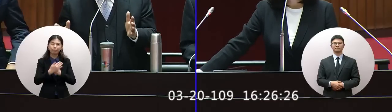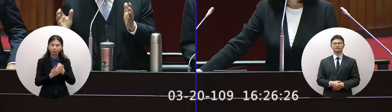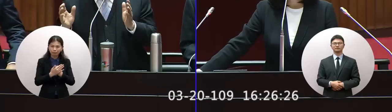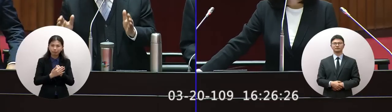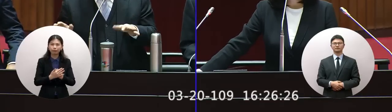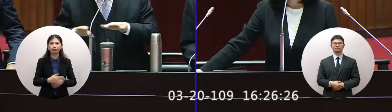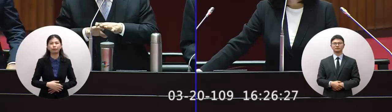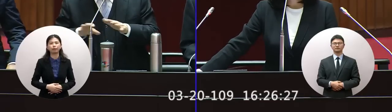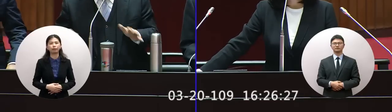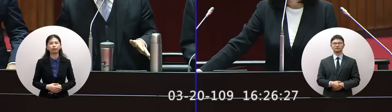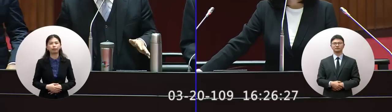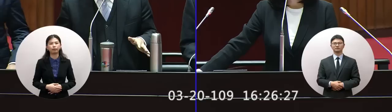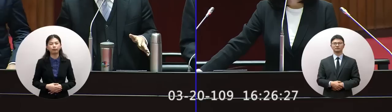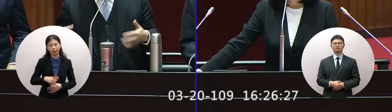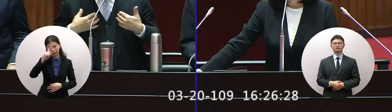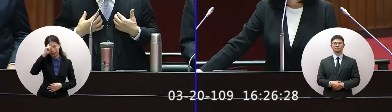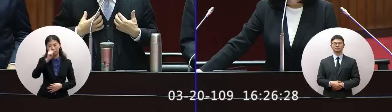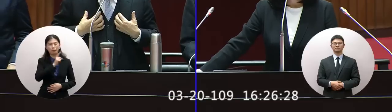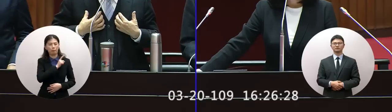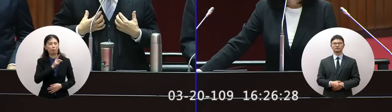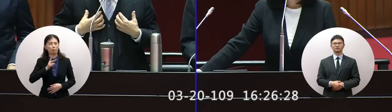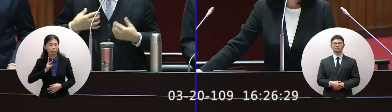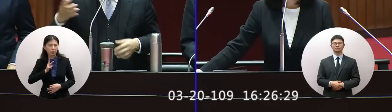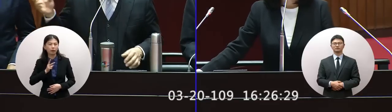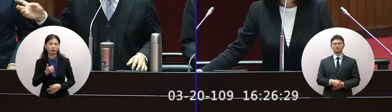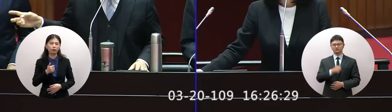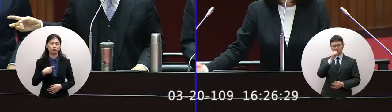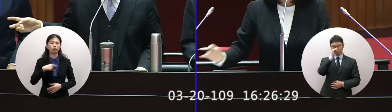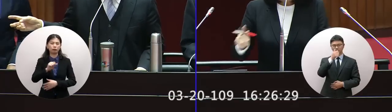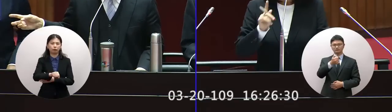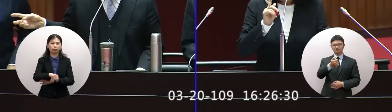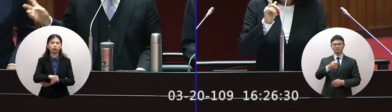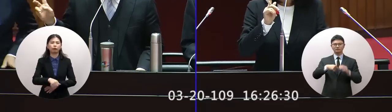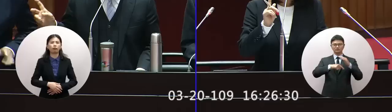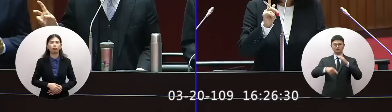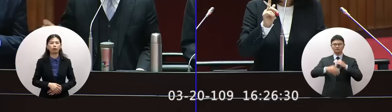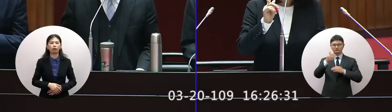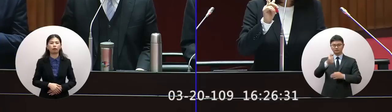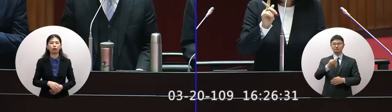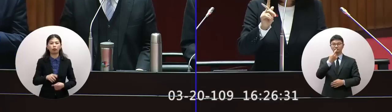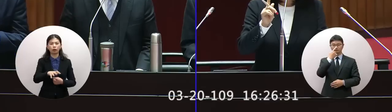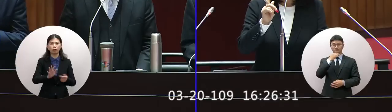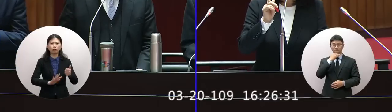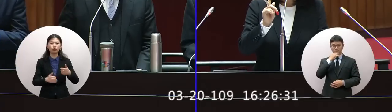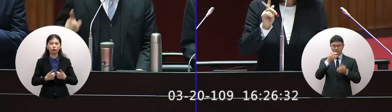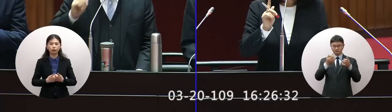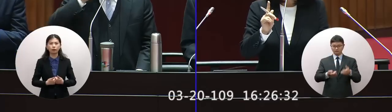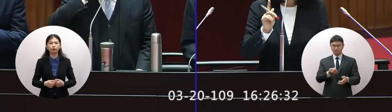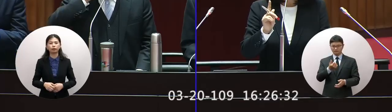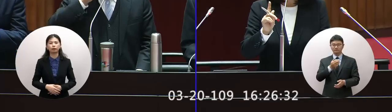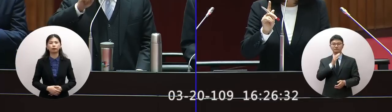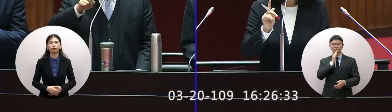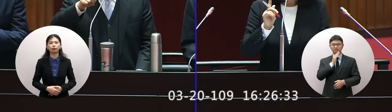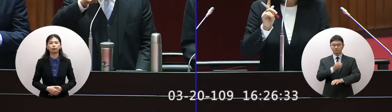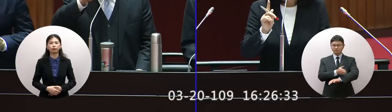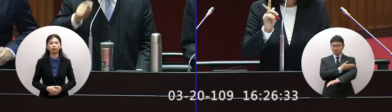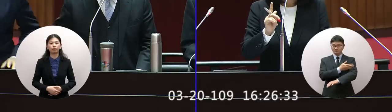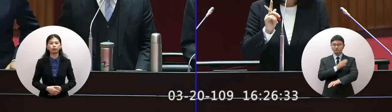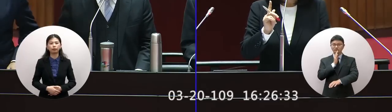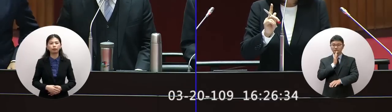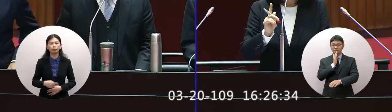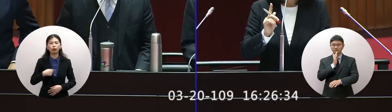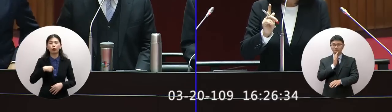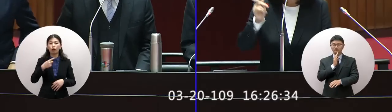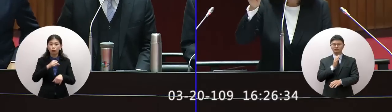尽量能够兼顾，我都同意的。 好，谢谢院长。我待会的重点就在后面哈。 我